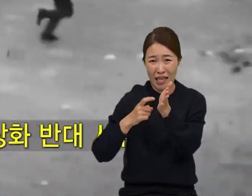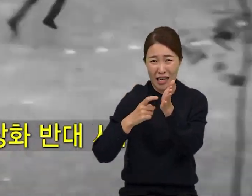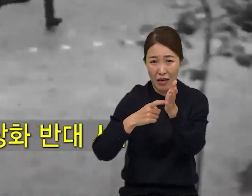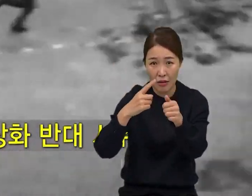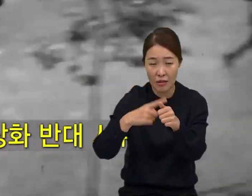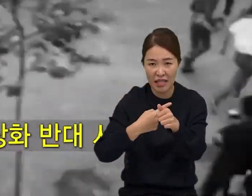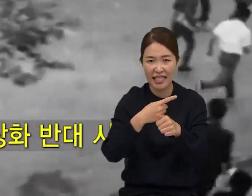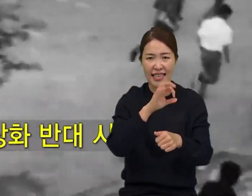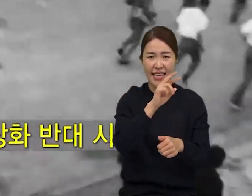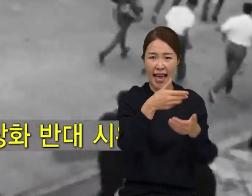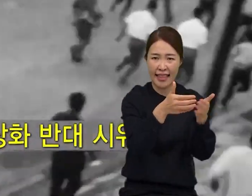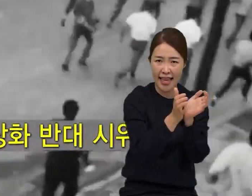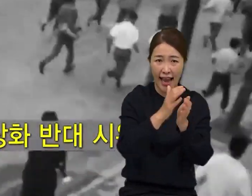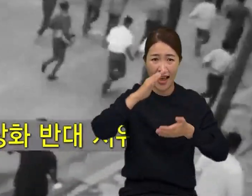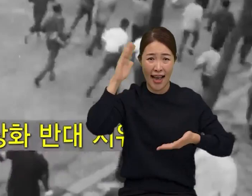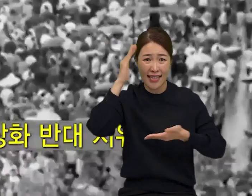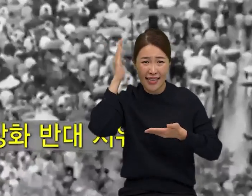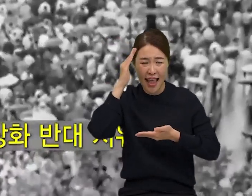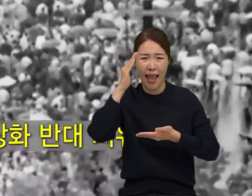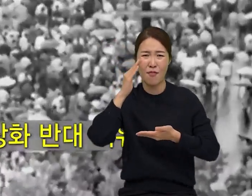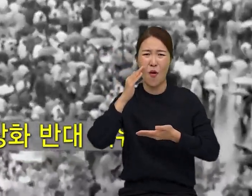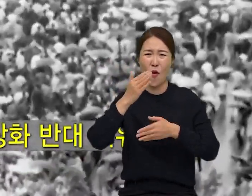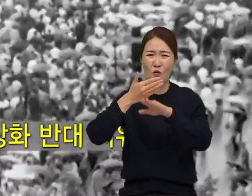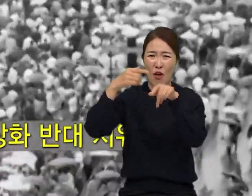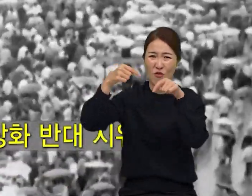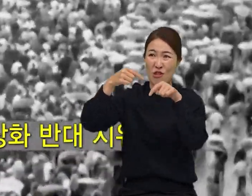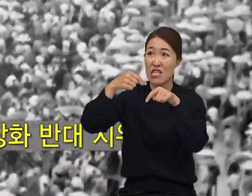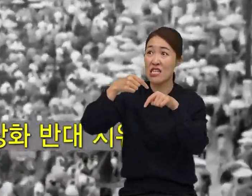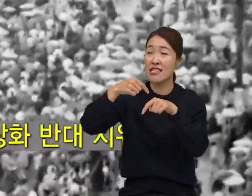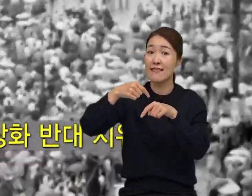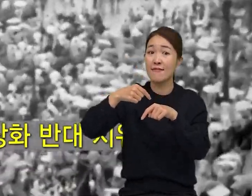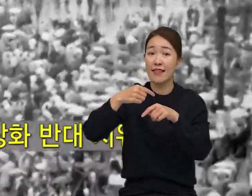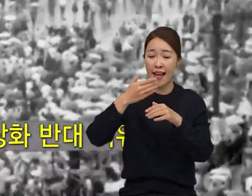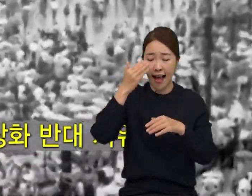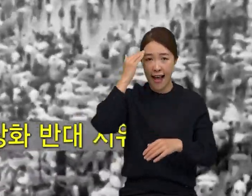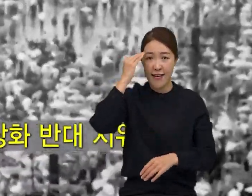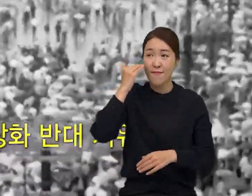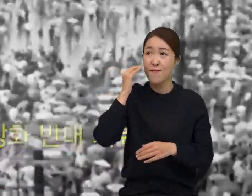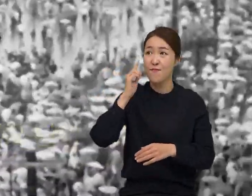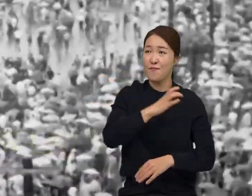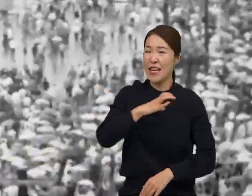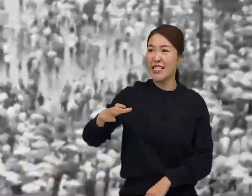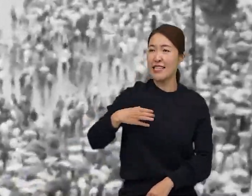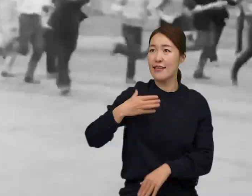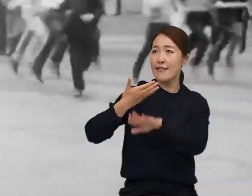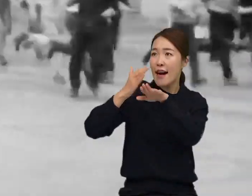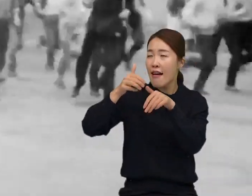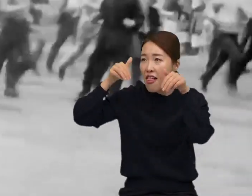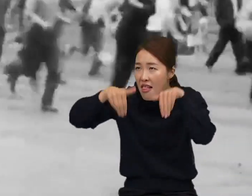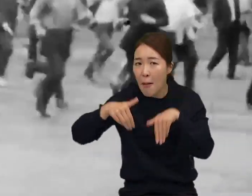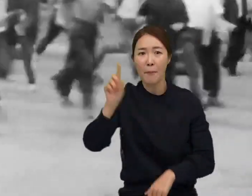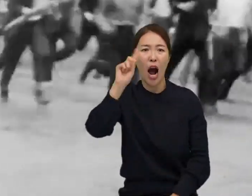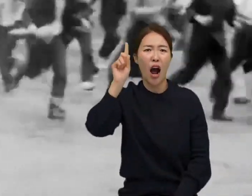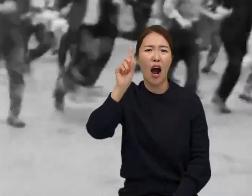서두르자 야당과 학생들이 굴욕 외교, 매국 행위라고 크게 반발했다.